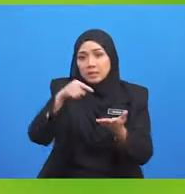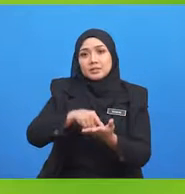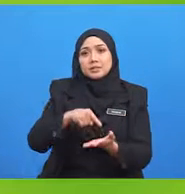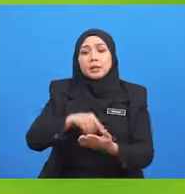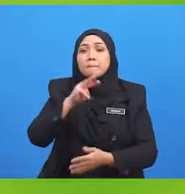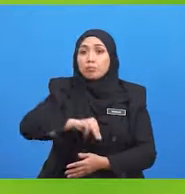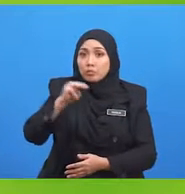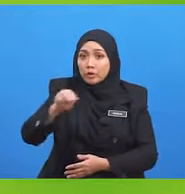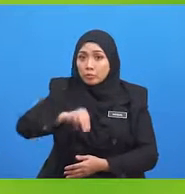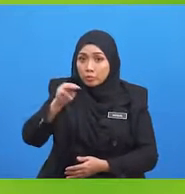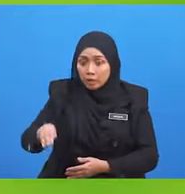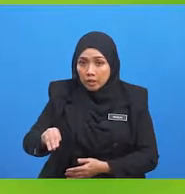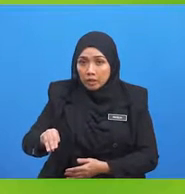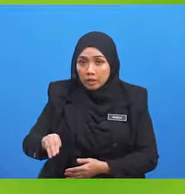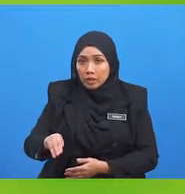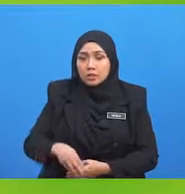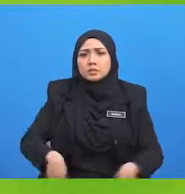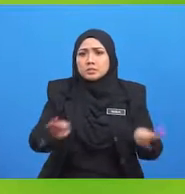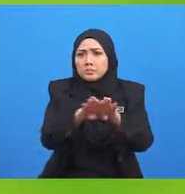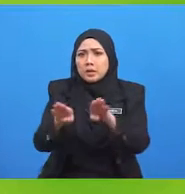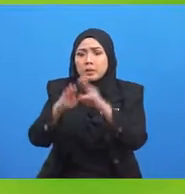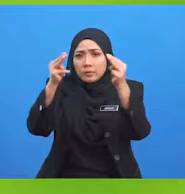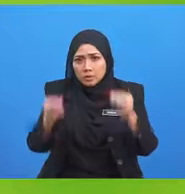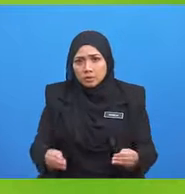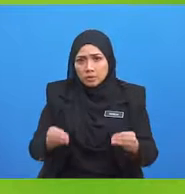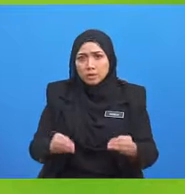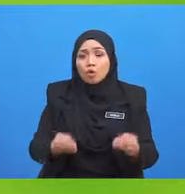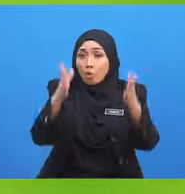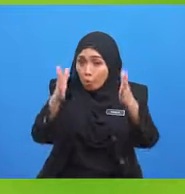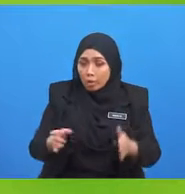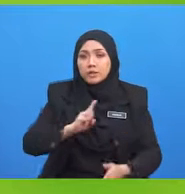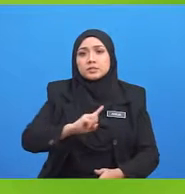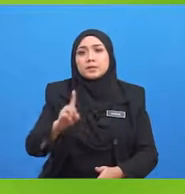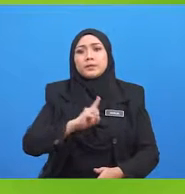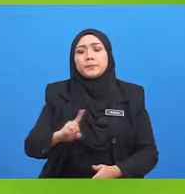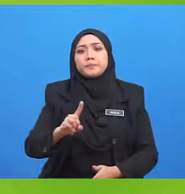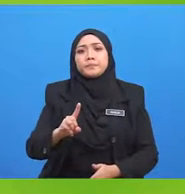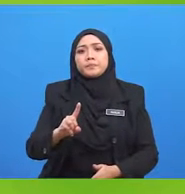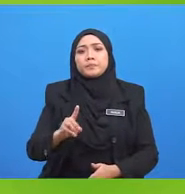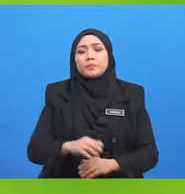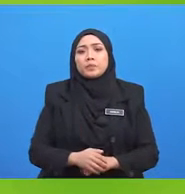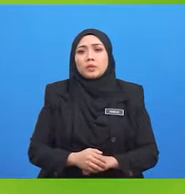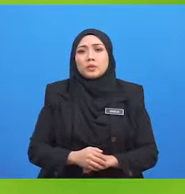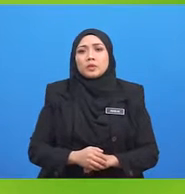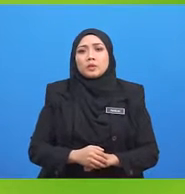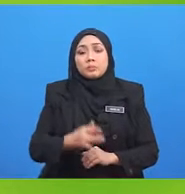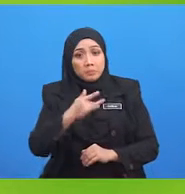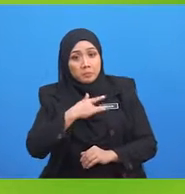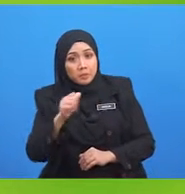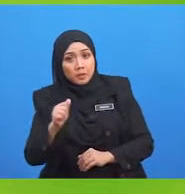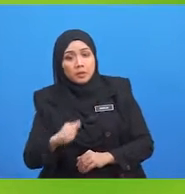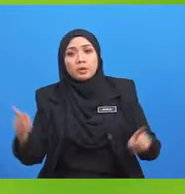seorang mukmin yang beragama Islam dan mengakui beriman kepada Allah Subhanahu wa